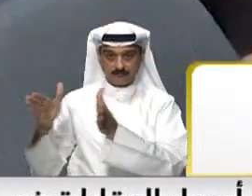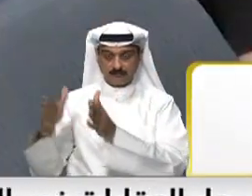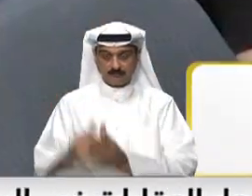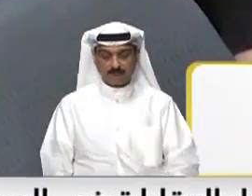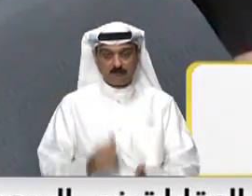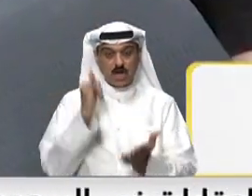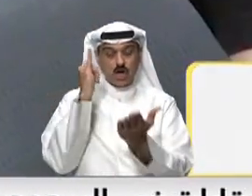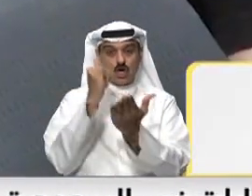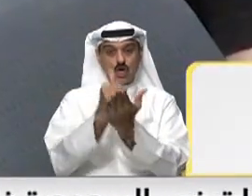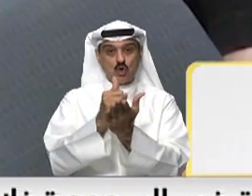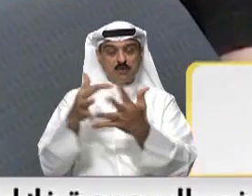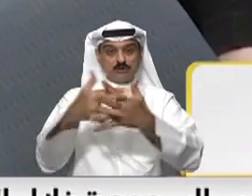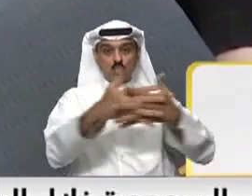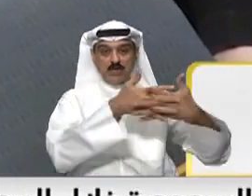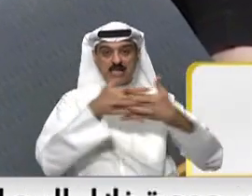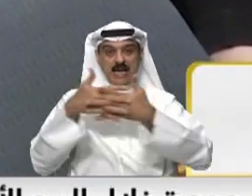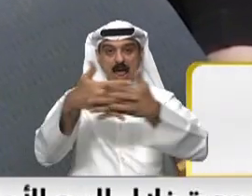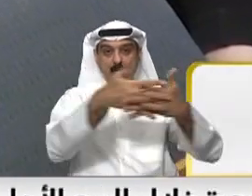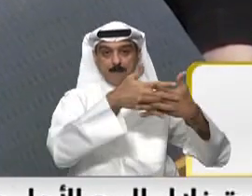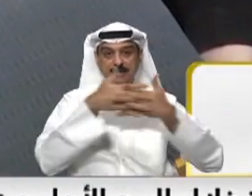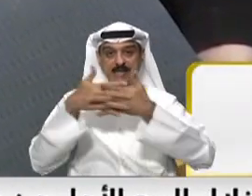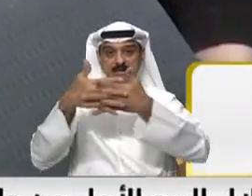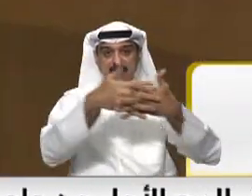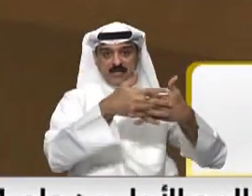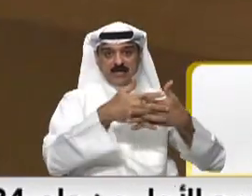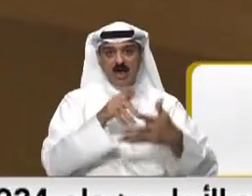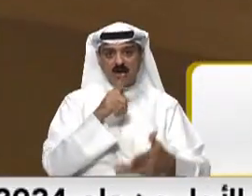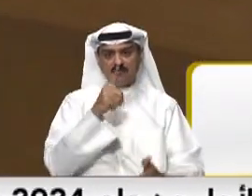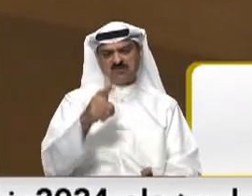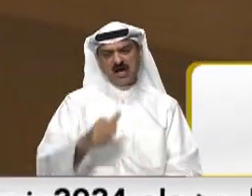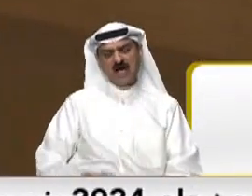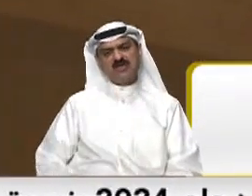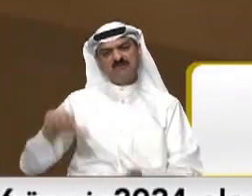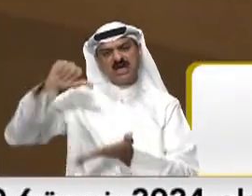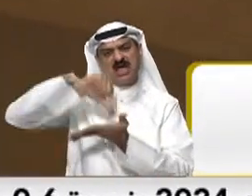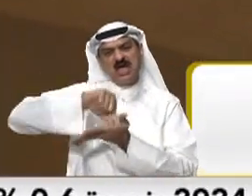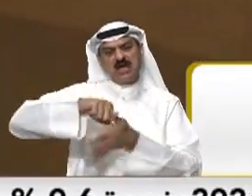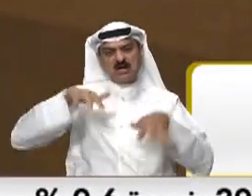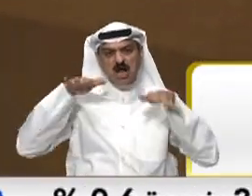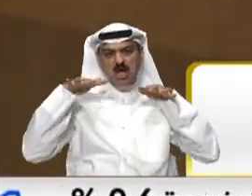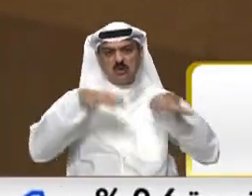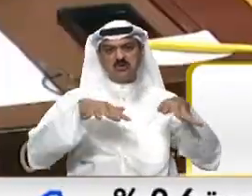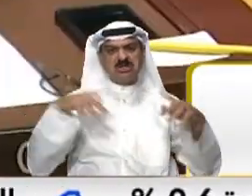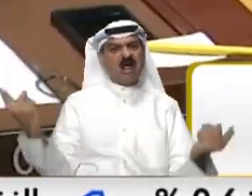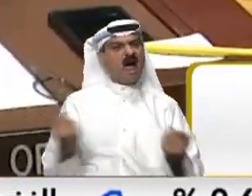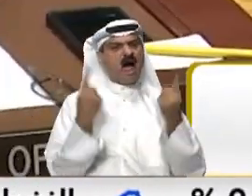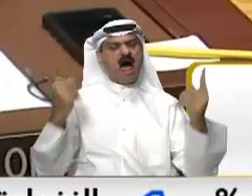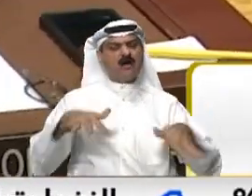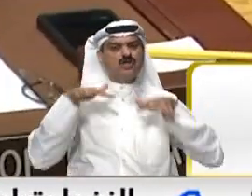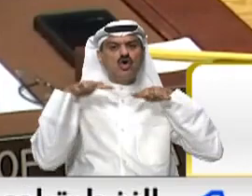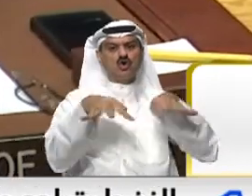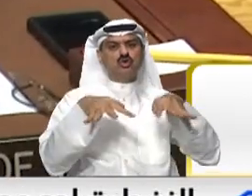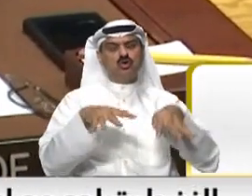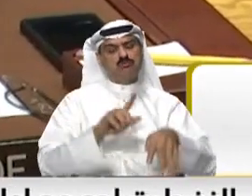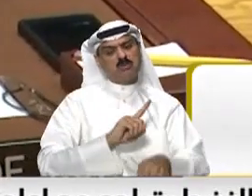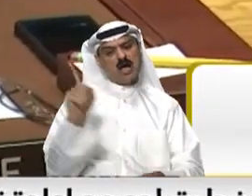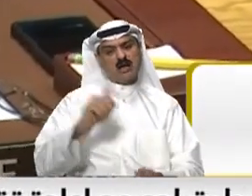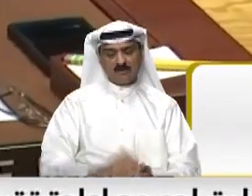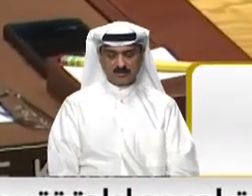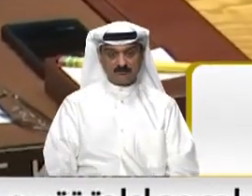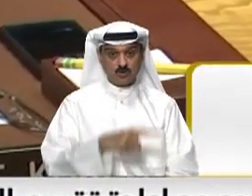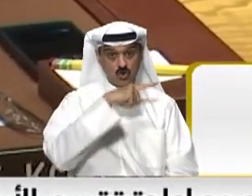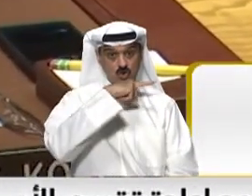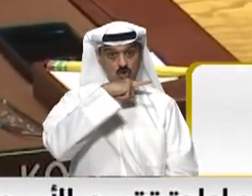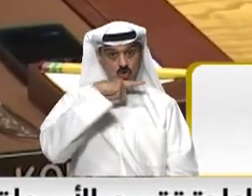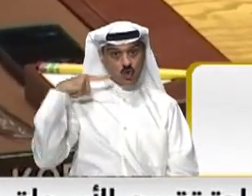الامريكيه مجلس الامن ان لا يترك تصرفات ايران تمر بدون رد في حين اكد المندوب الروسي ان عدم